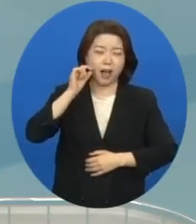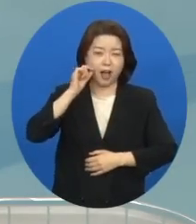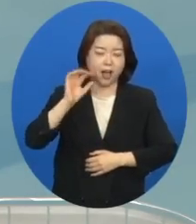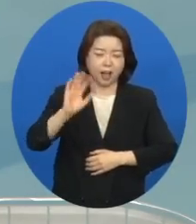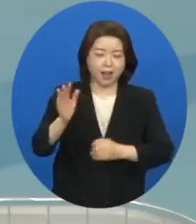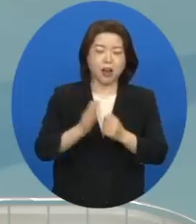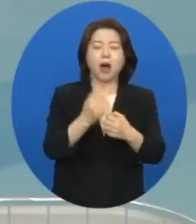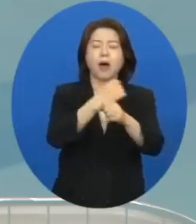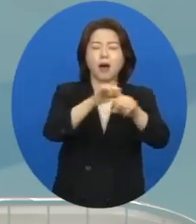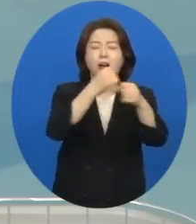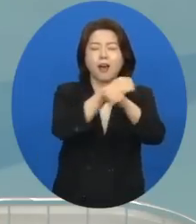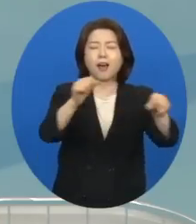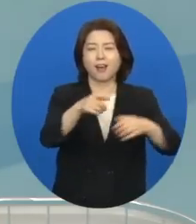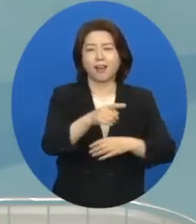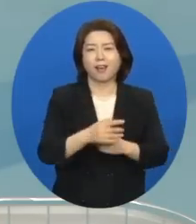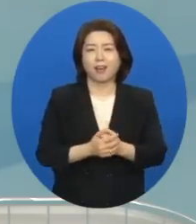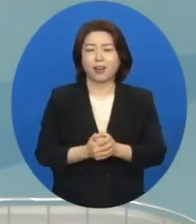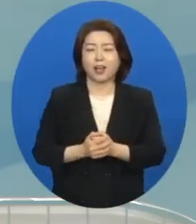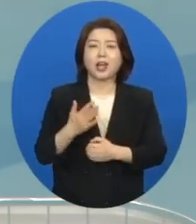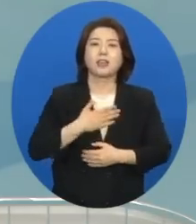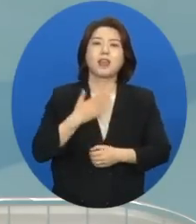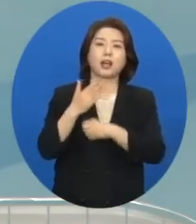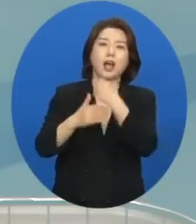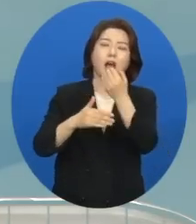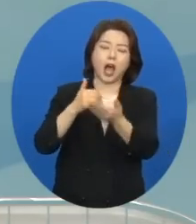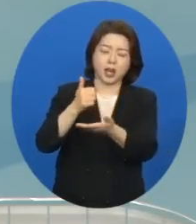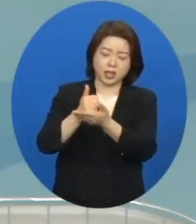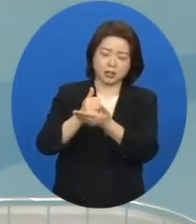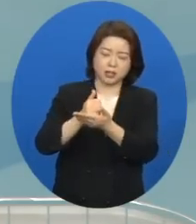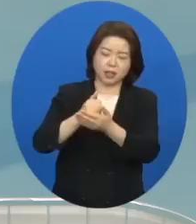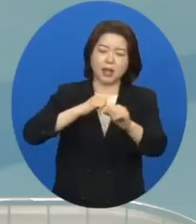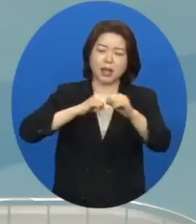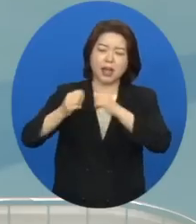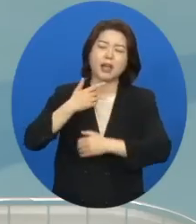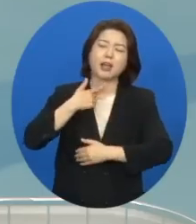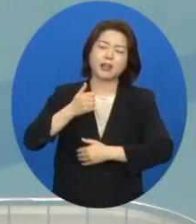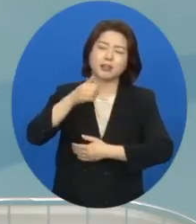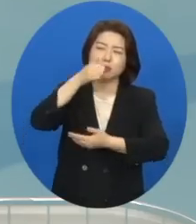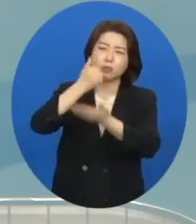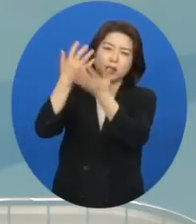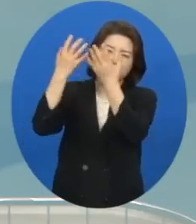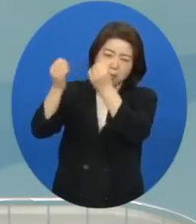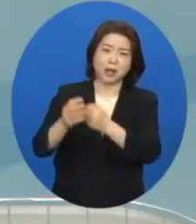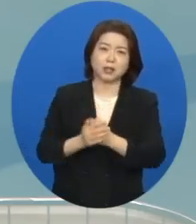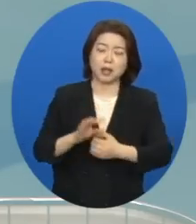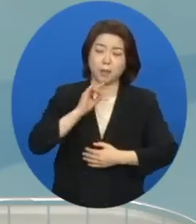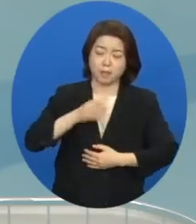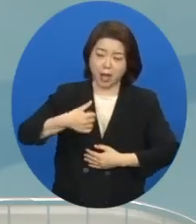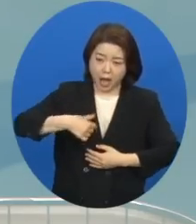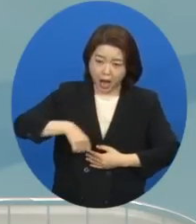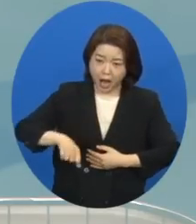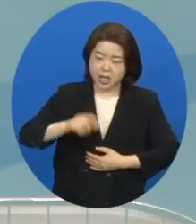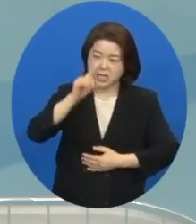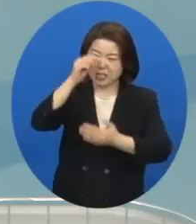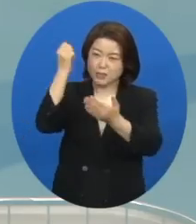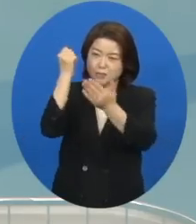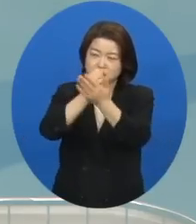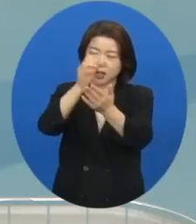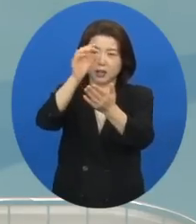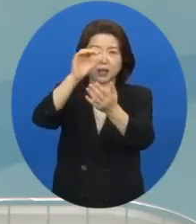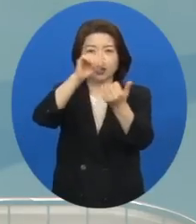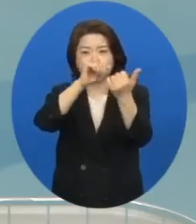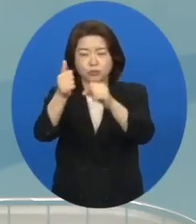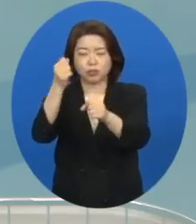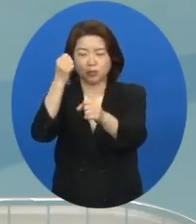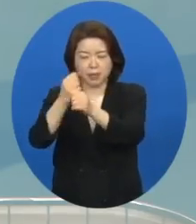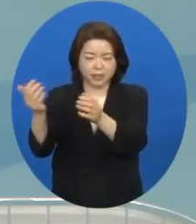용서할게요. 내가 하나님께 지은 죄가 많지. 그런데 다 독생자를 십자가에 못 박아 죽게 하기까지 나를